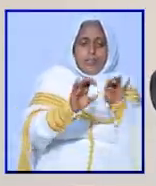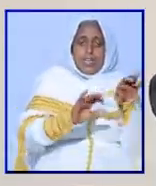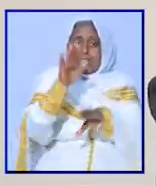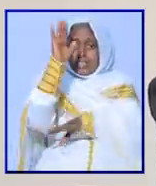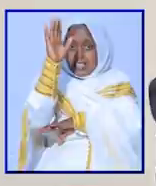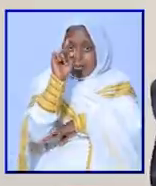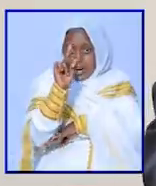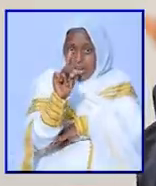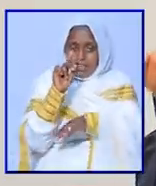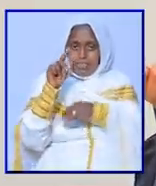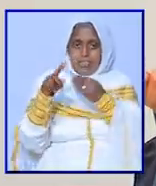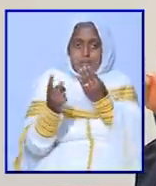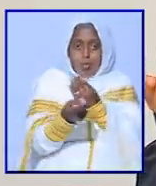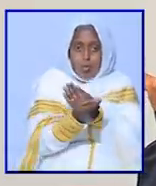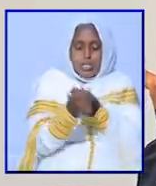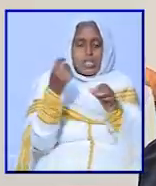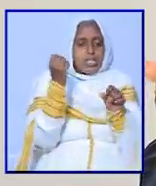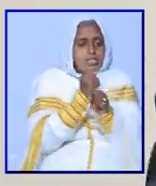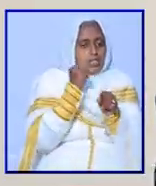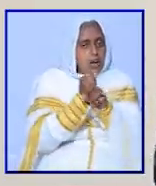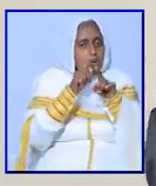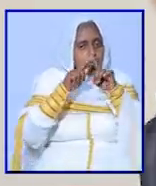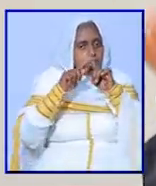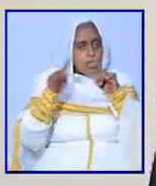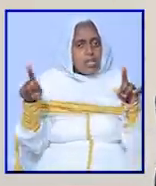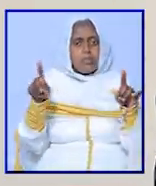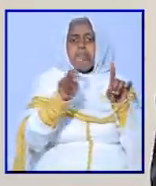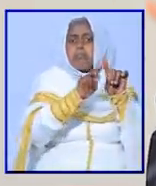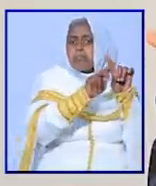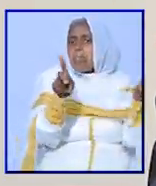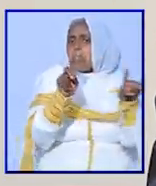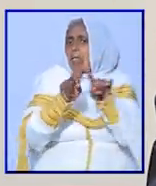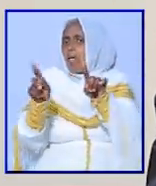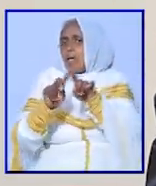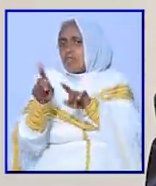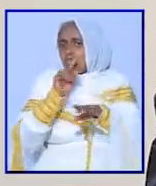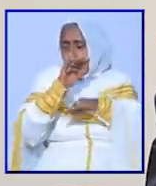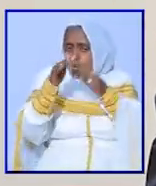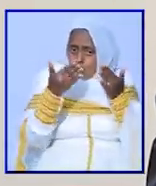በሁሉ የሚያደርግ እግዚአብሔር አንድ ሲሆን ስራ ግን የተለያየ ነው።